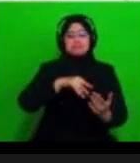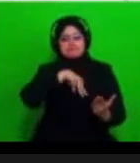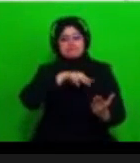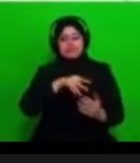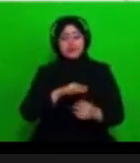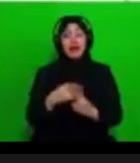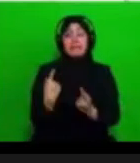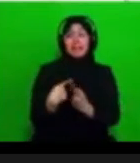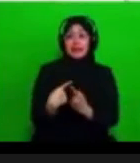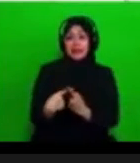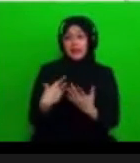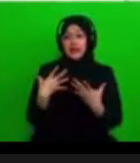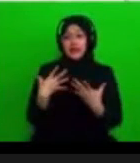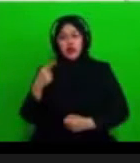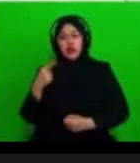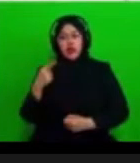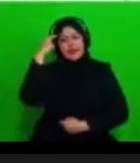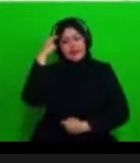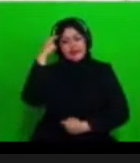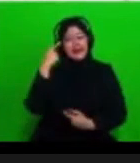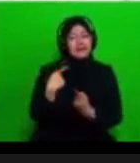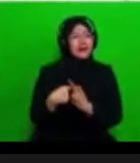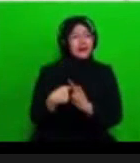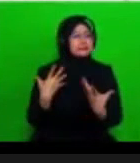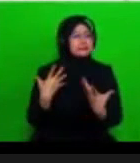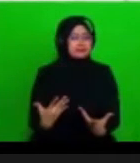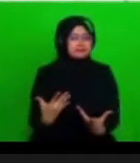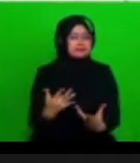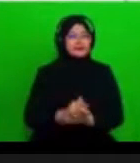kemampuan dalam hal matematika atau logika matematika